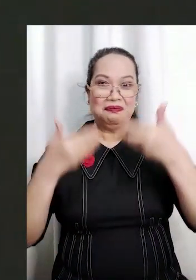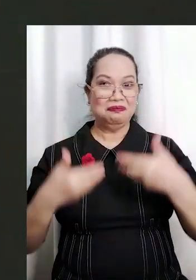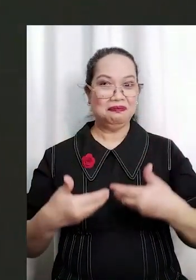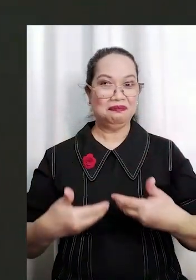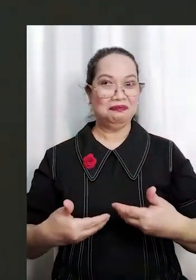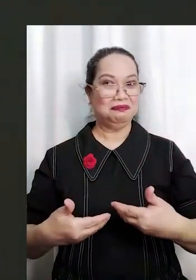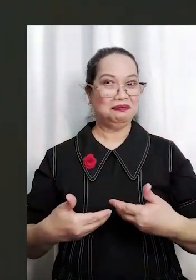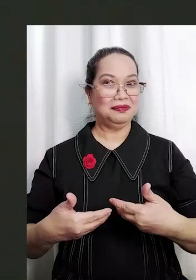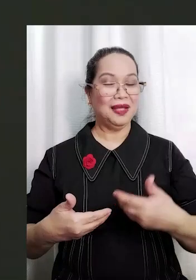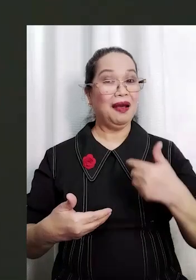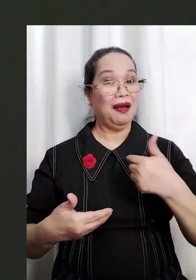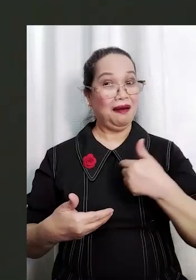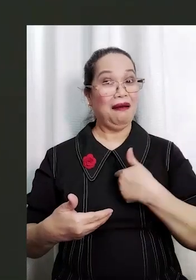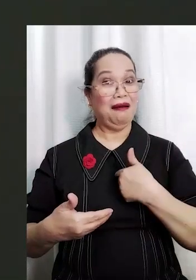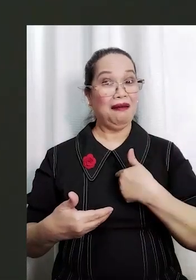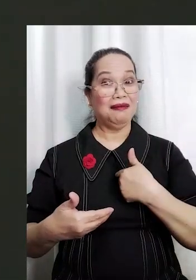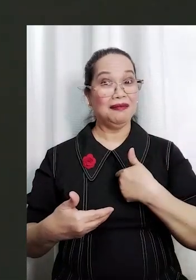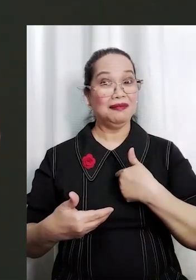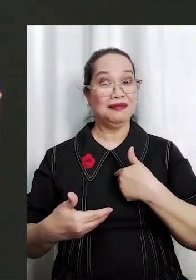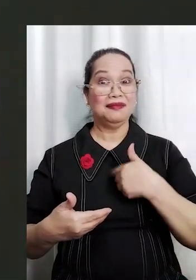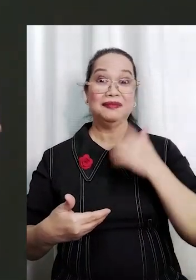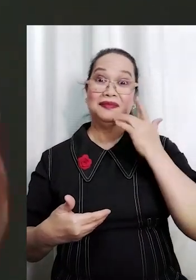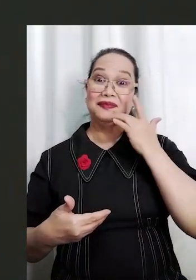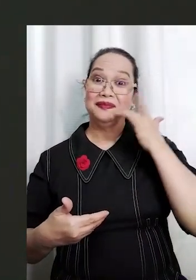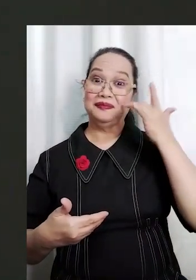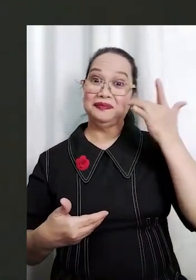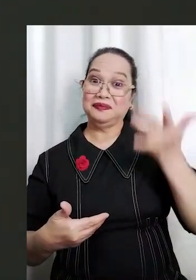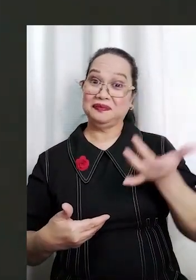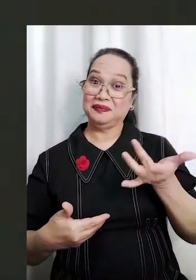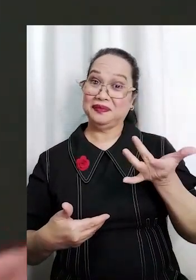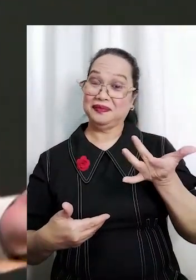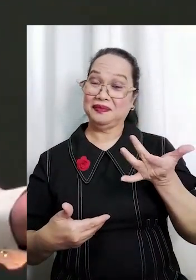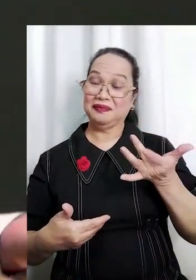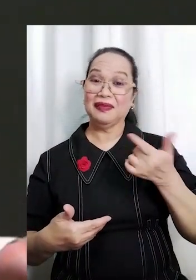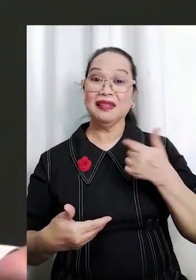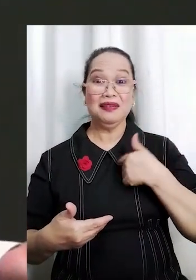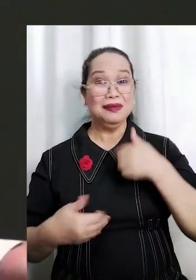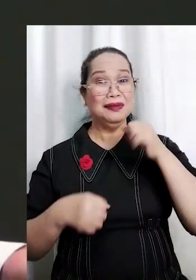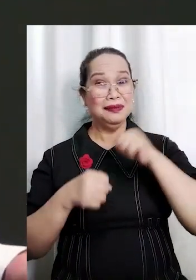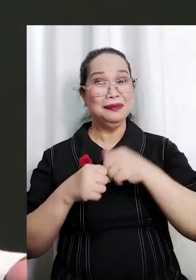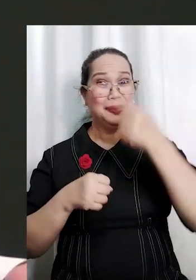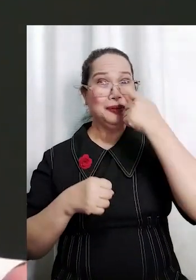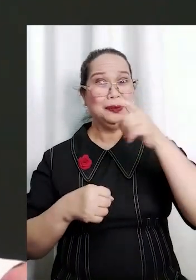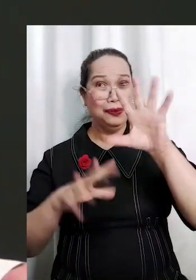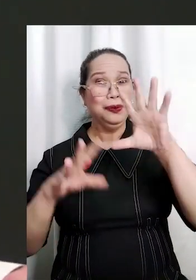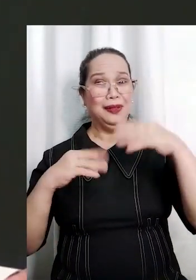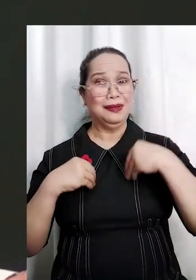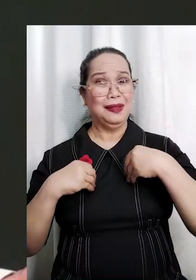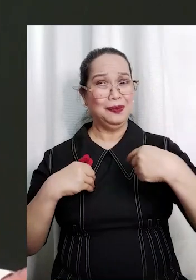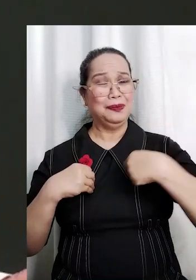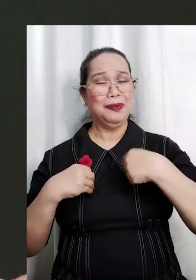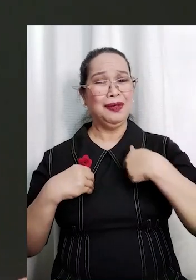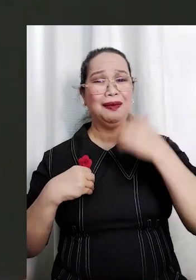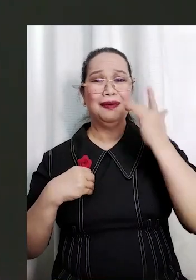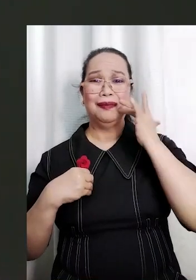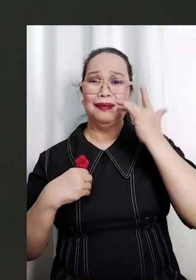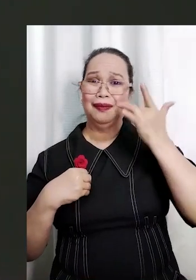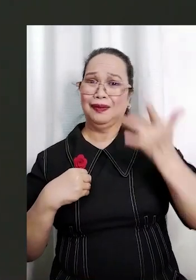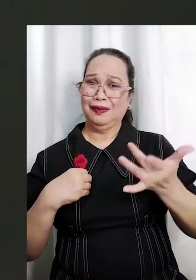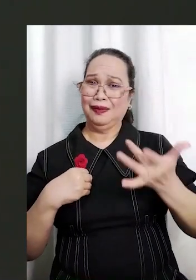this is my identity. Therefore, magladlad na ako dahil eto na ako eh. Tanggapin nyo na akong